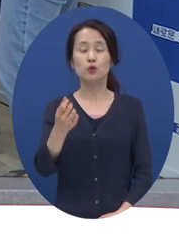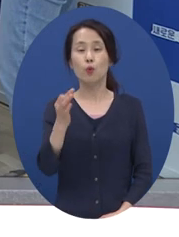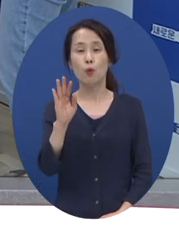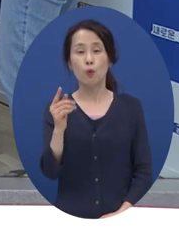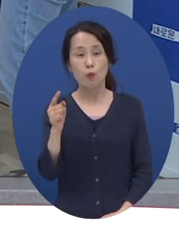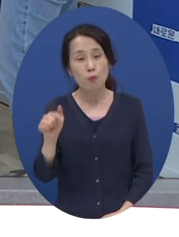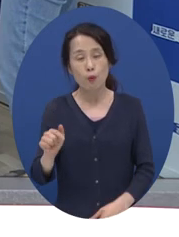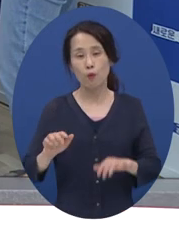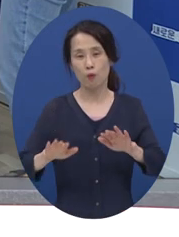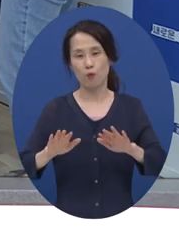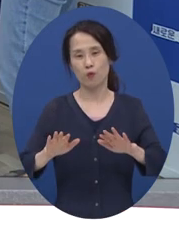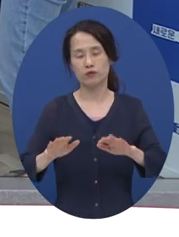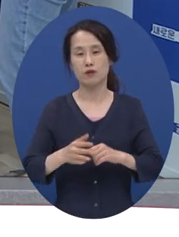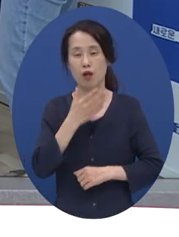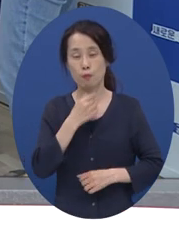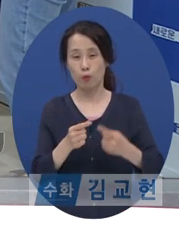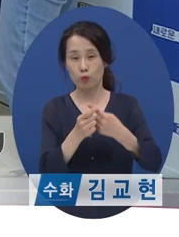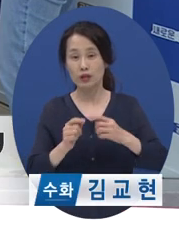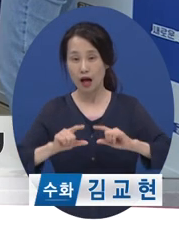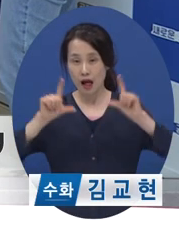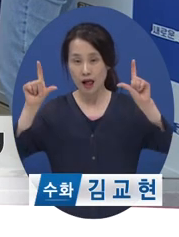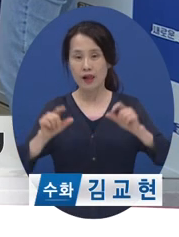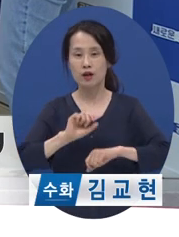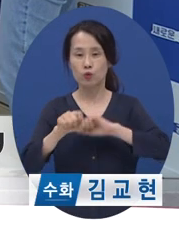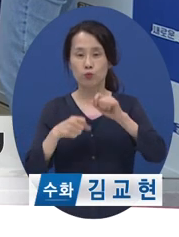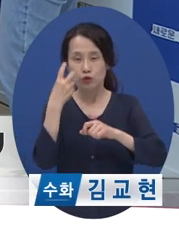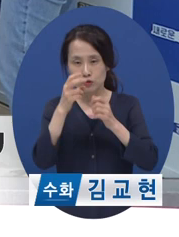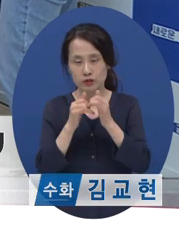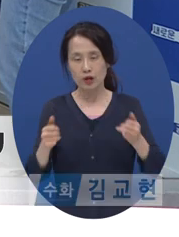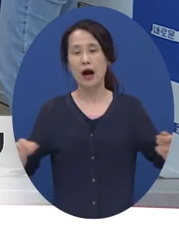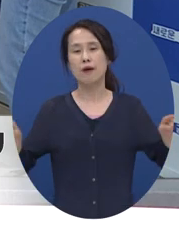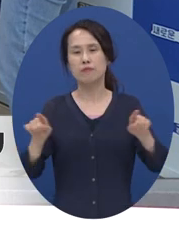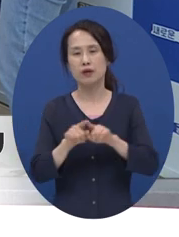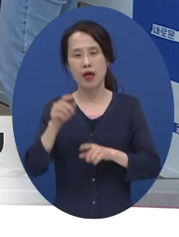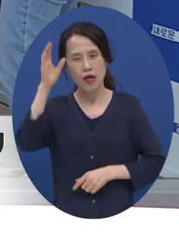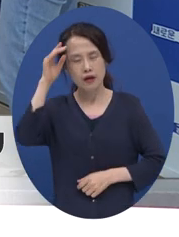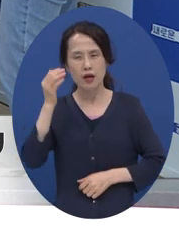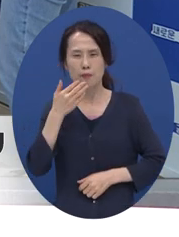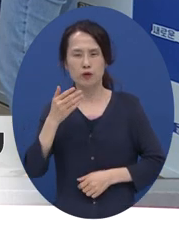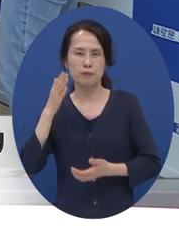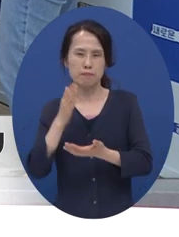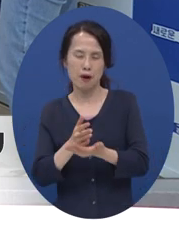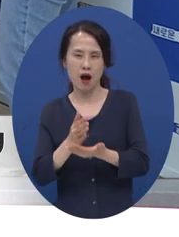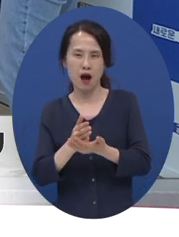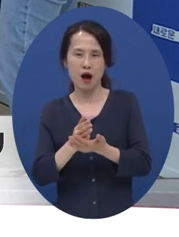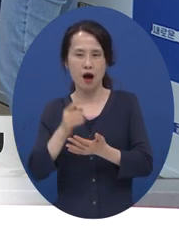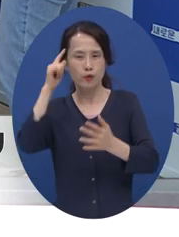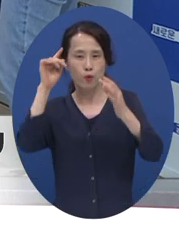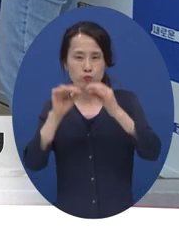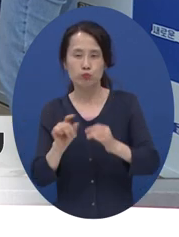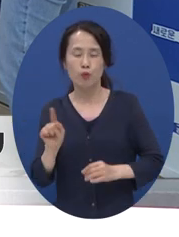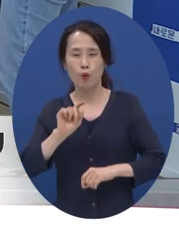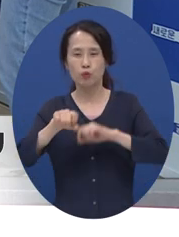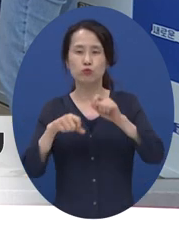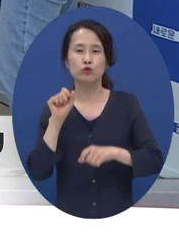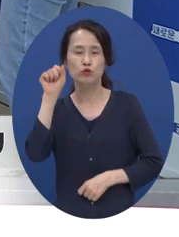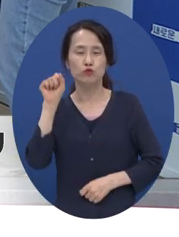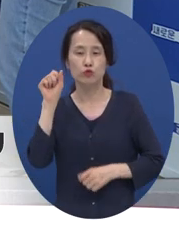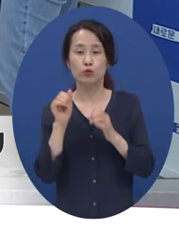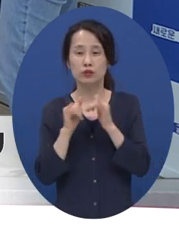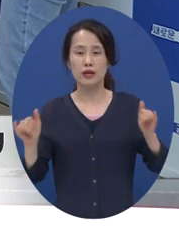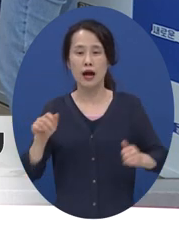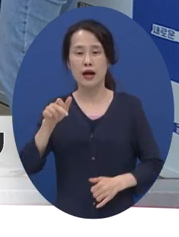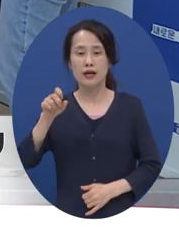초복인 12일 오늘 국내 동물권 단체 등과 함께 개식용 반대를 위한 목소리를 낸 할리우드 배우 겸 동물권